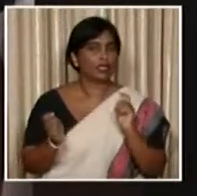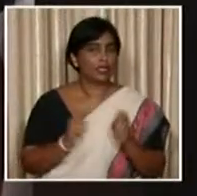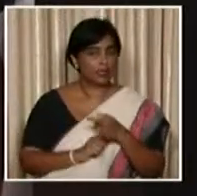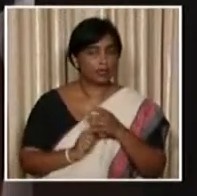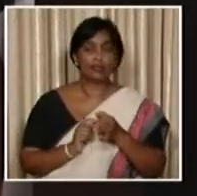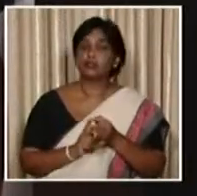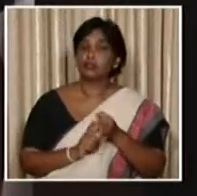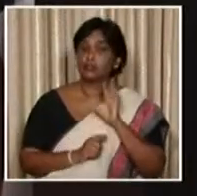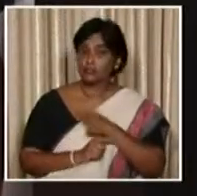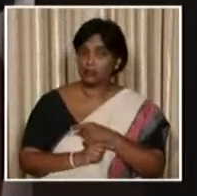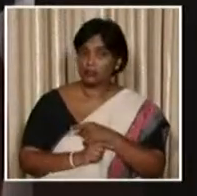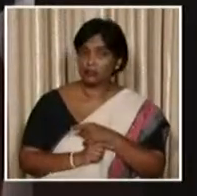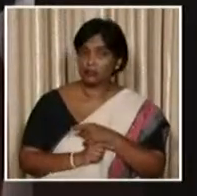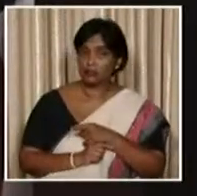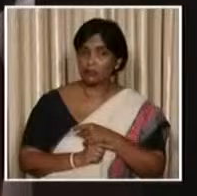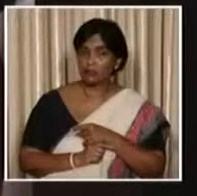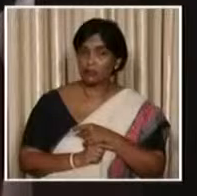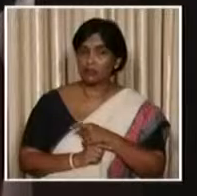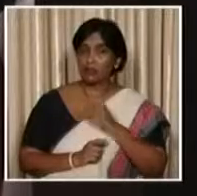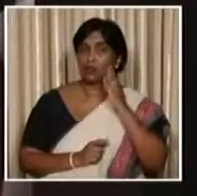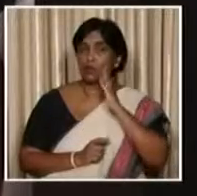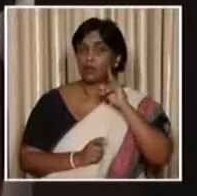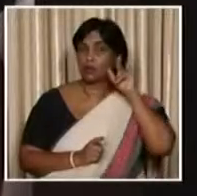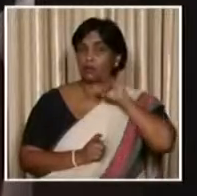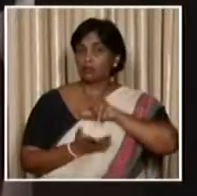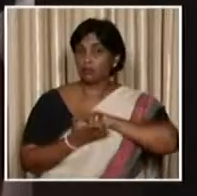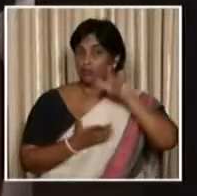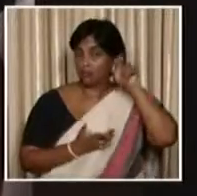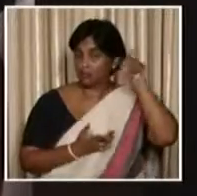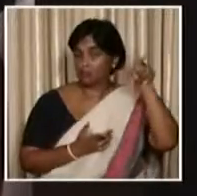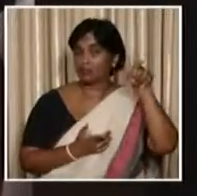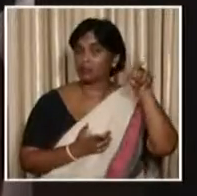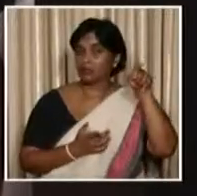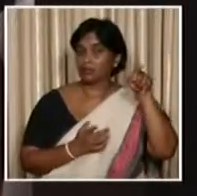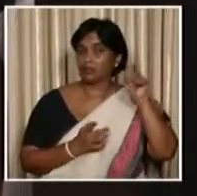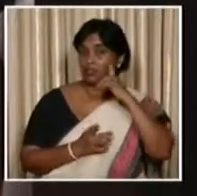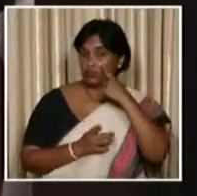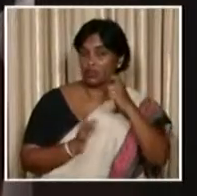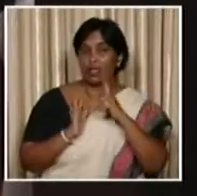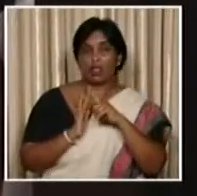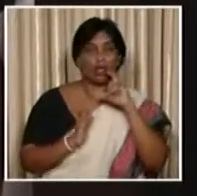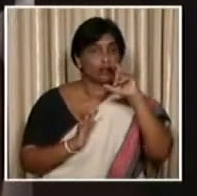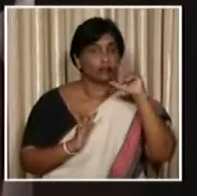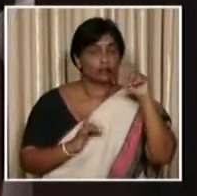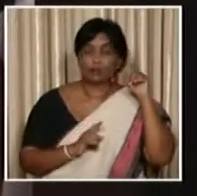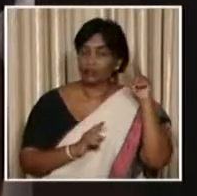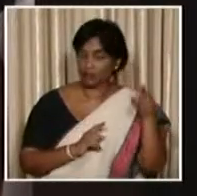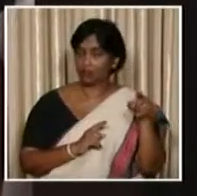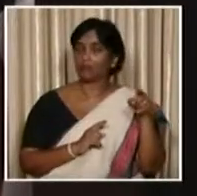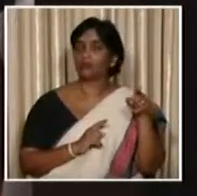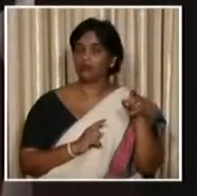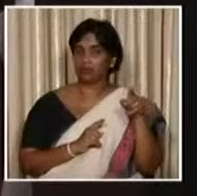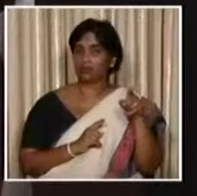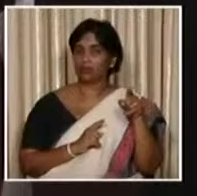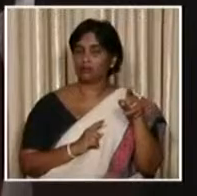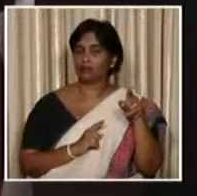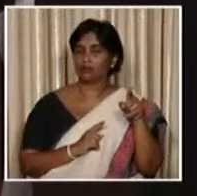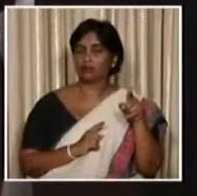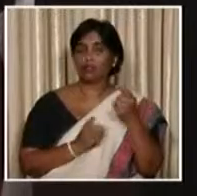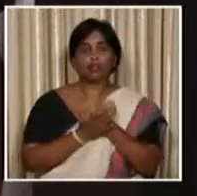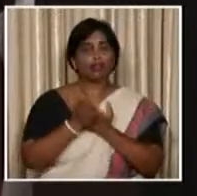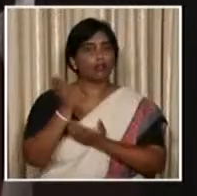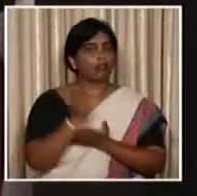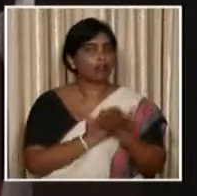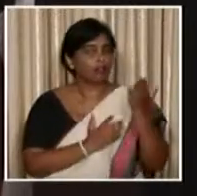එකේ සභාපතිවරයා විදේශීය රටකට සමාවෙන්න ජාත්‍යන්තර ඉන්ටර්නැෂනල් ක්‍රිකට් කවුන්සිල් එකට